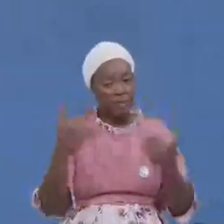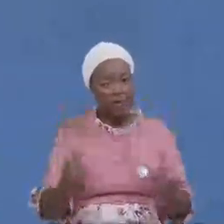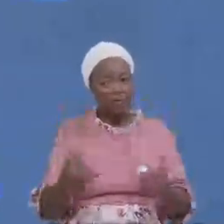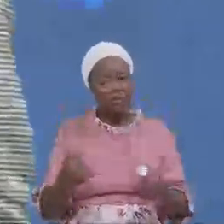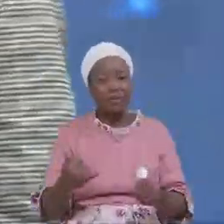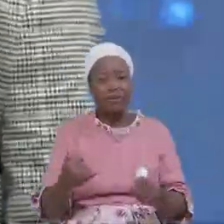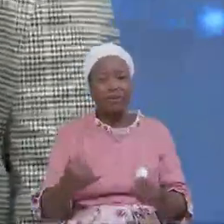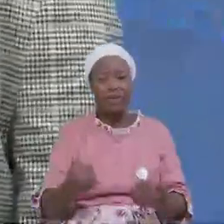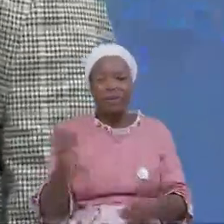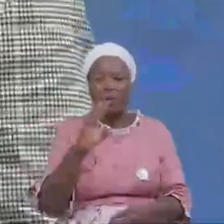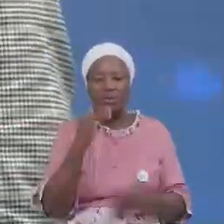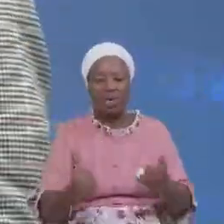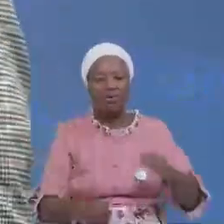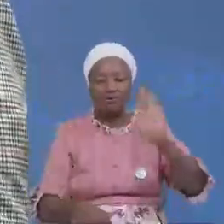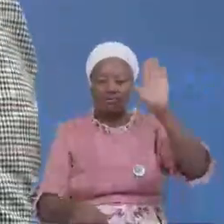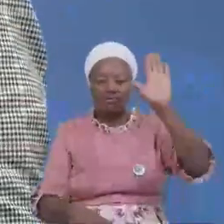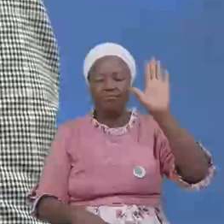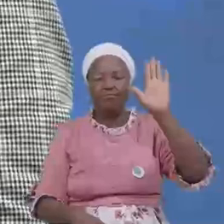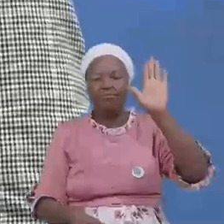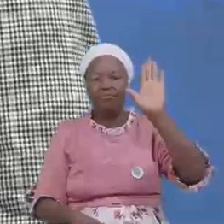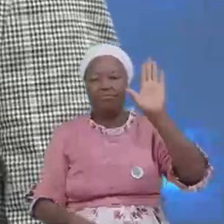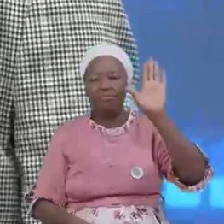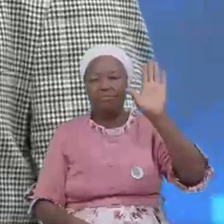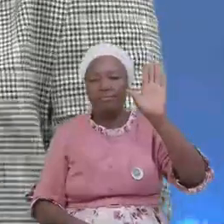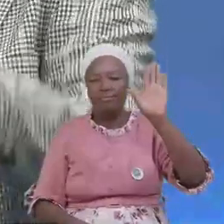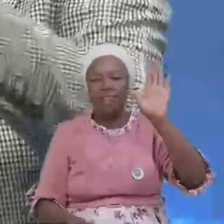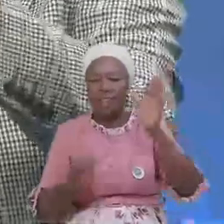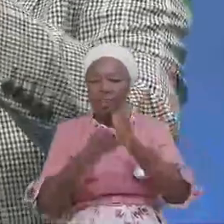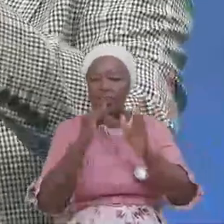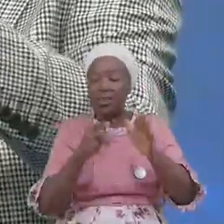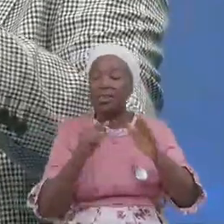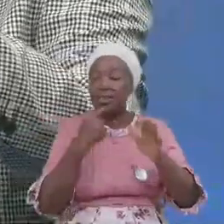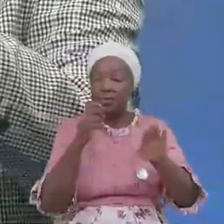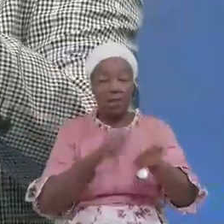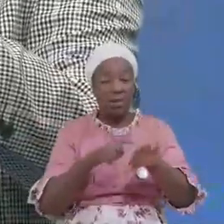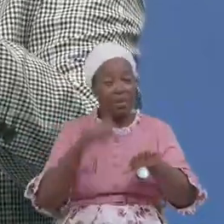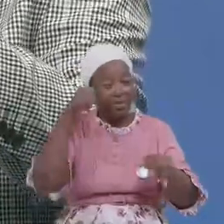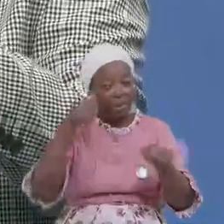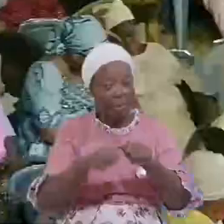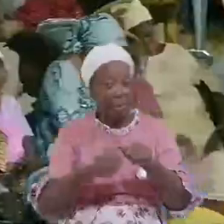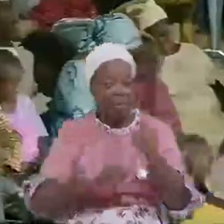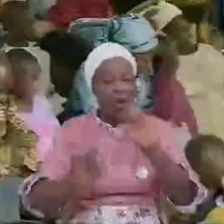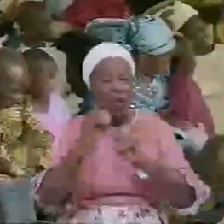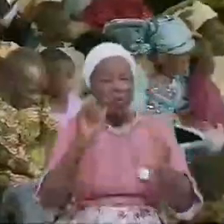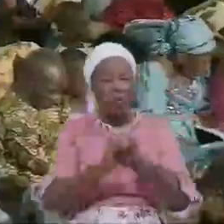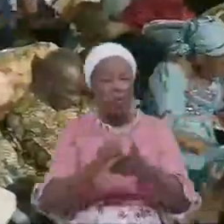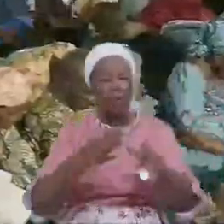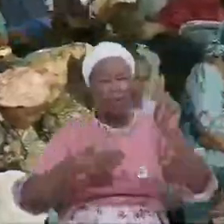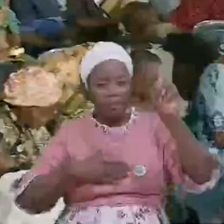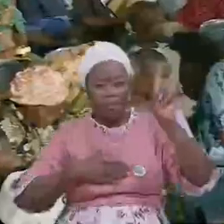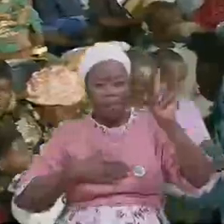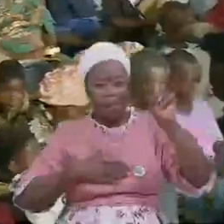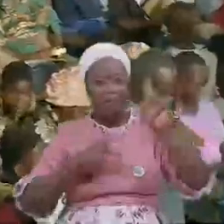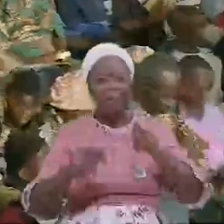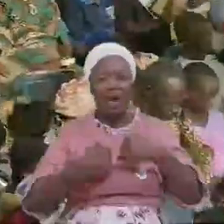Où êtes-vous? Levez simplement la main. Oh, si mon peuple m'écoutait,